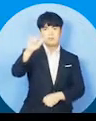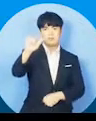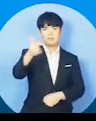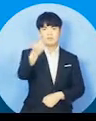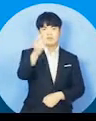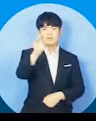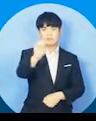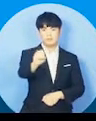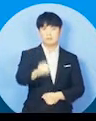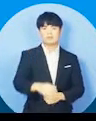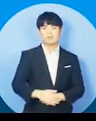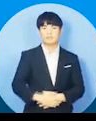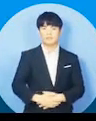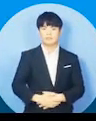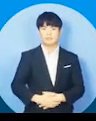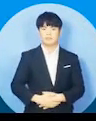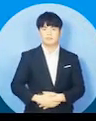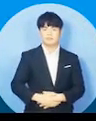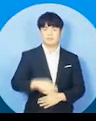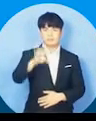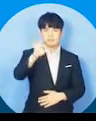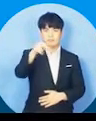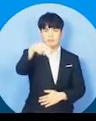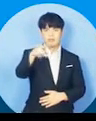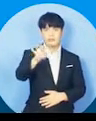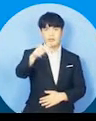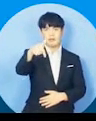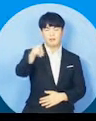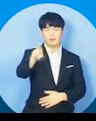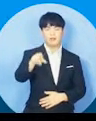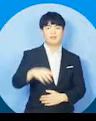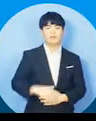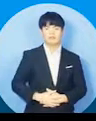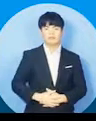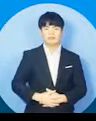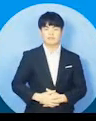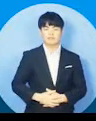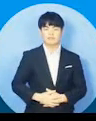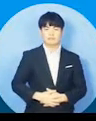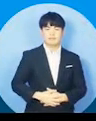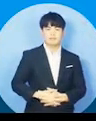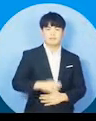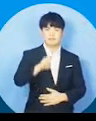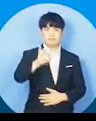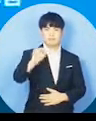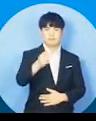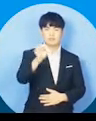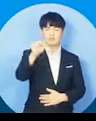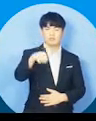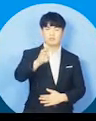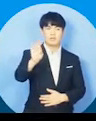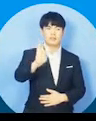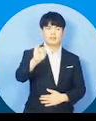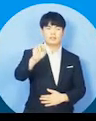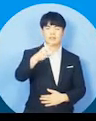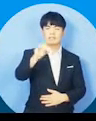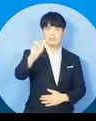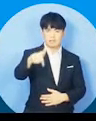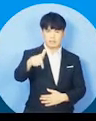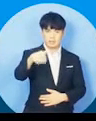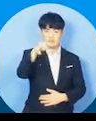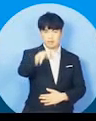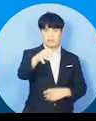임금은 연봉 2,600만 원 이상이며 근무지는 천안시 서북구 선거읍 성문길입니다. 민우 바이텍에서 전기